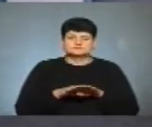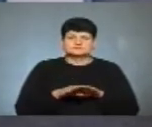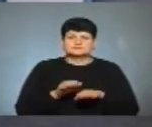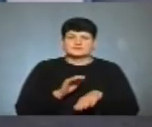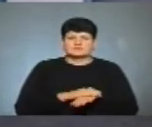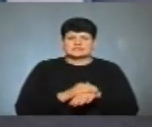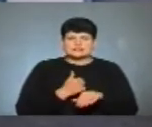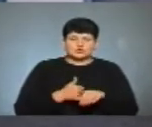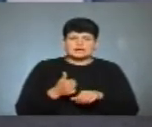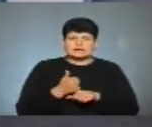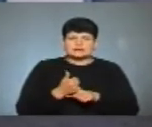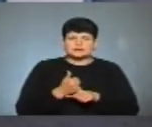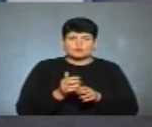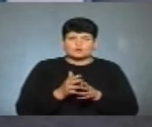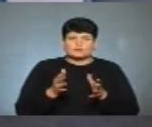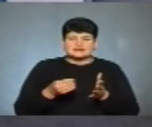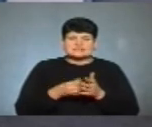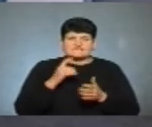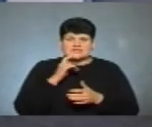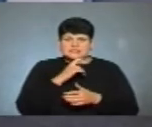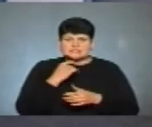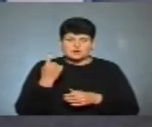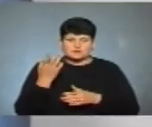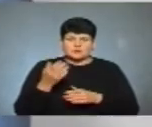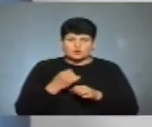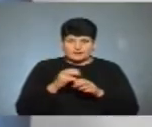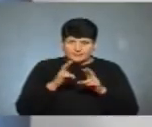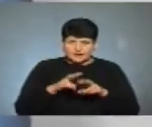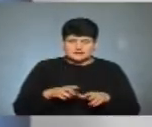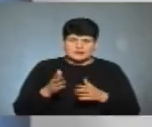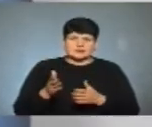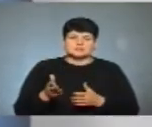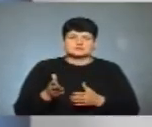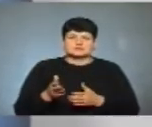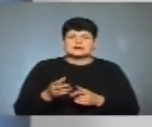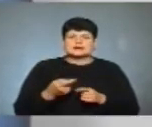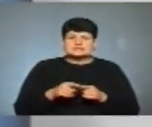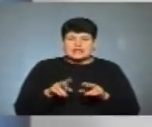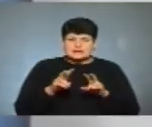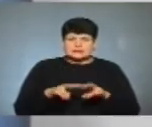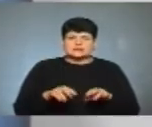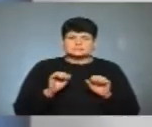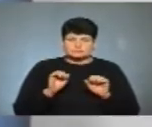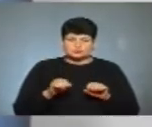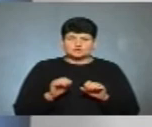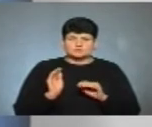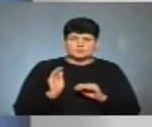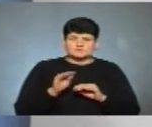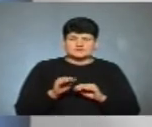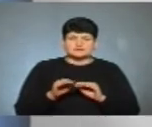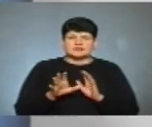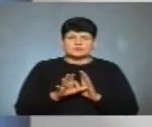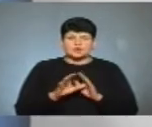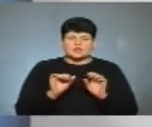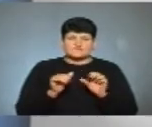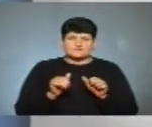фактично лідирує тут по максимальних цінах Вінницька область. Ми робили аналіз. Цей аналіз ми його розмістимо в електронній формі.